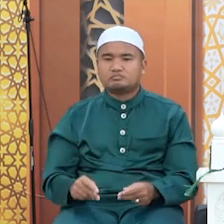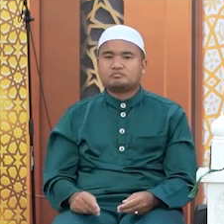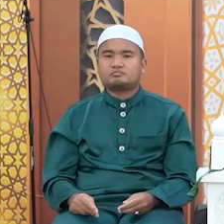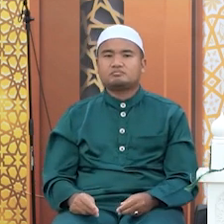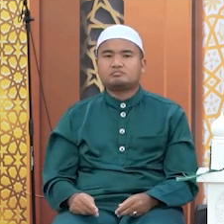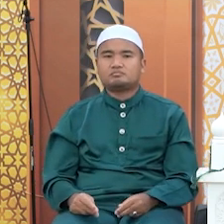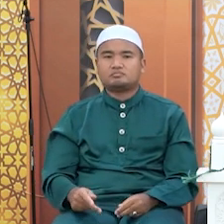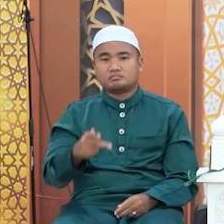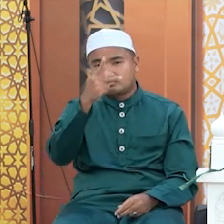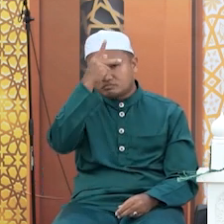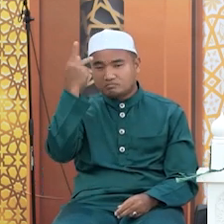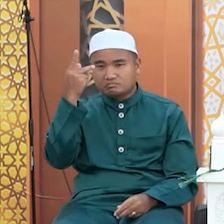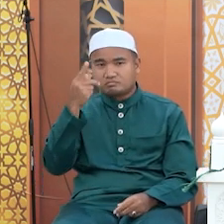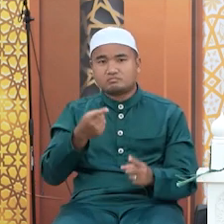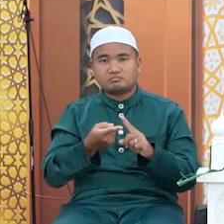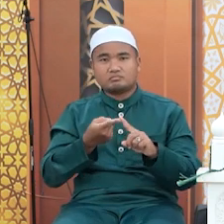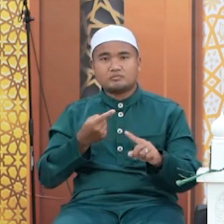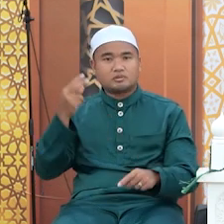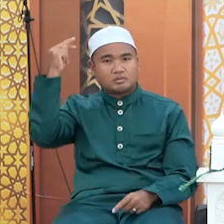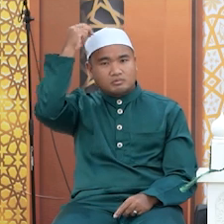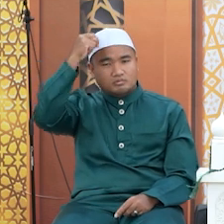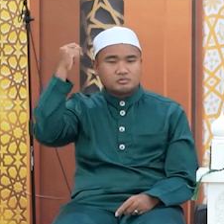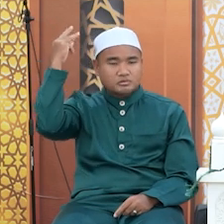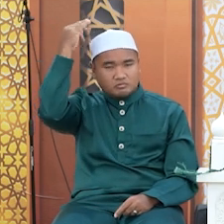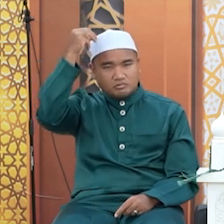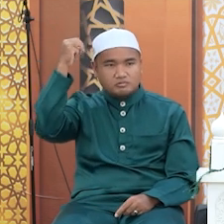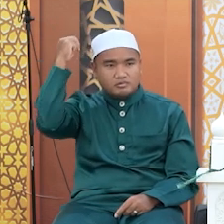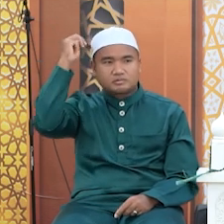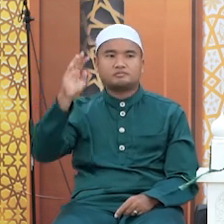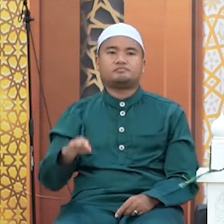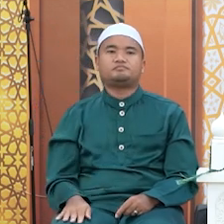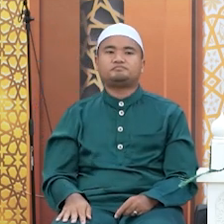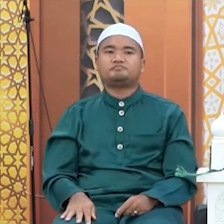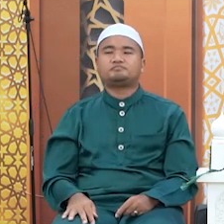Asbab Rasulullah sallallahu alaihi wasallam,